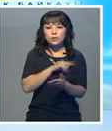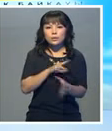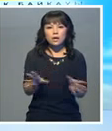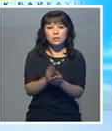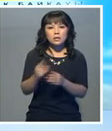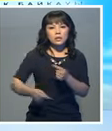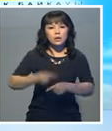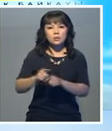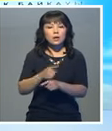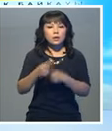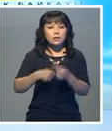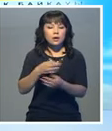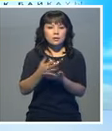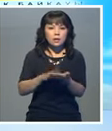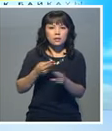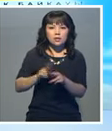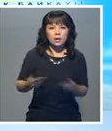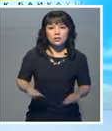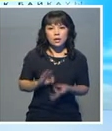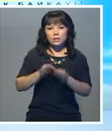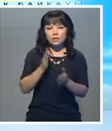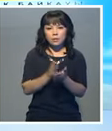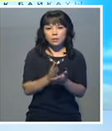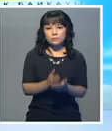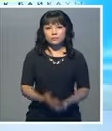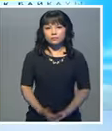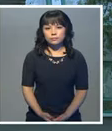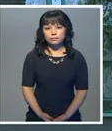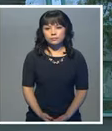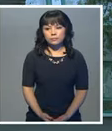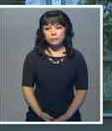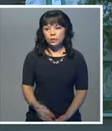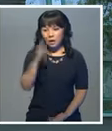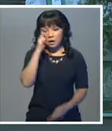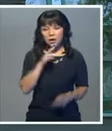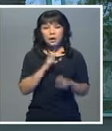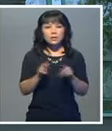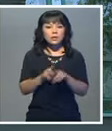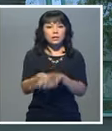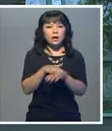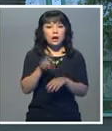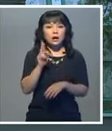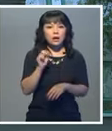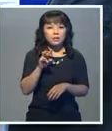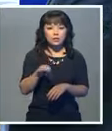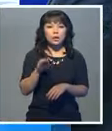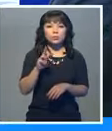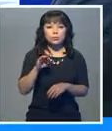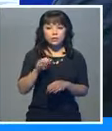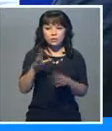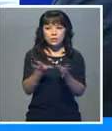толқын немерелері де ата жолын қуып қиындығы мол кәсіпті таңдап отыр. Ағайынды Қоңырқас, Қанат, Жанат, Болатжан,